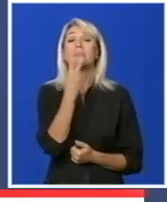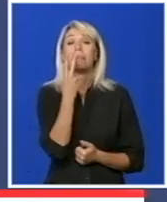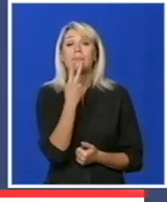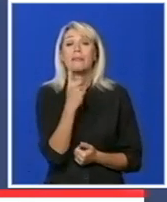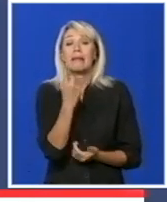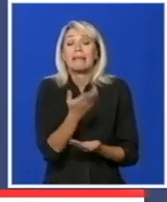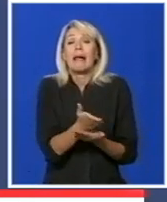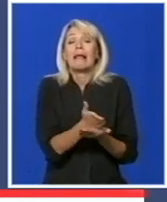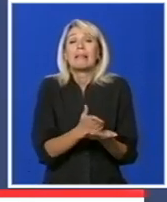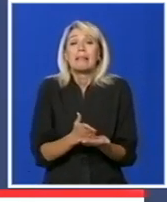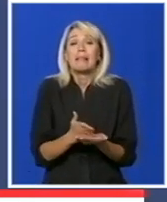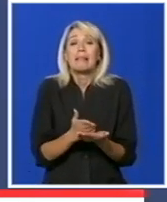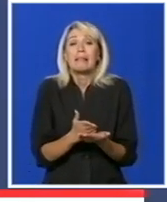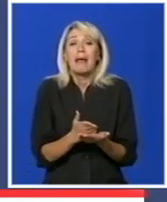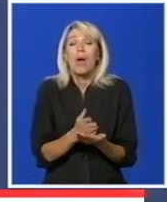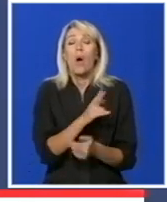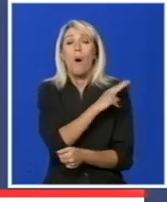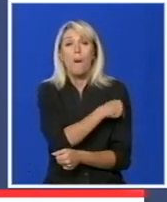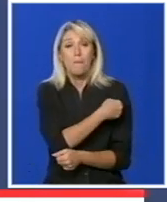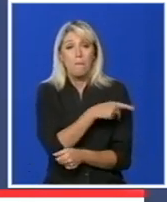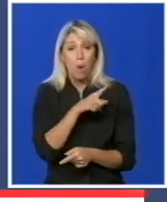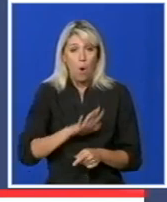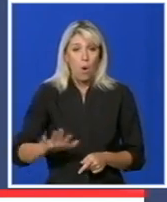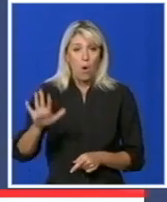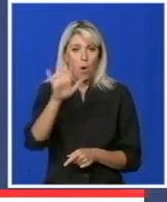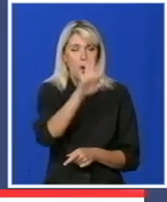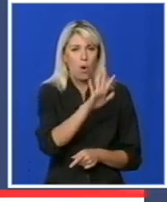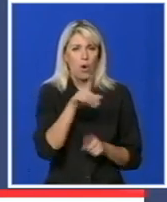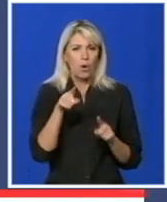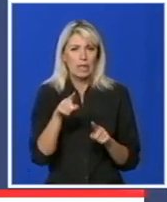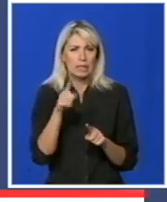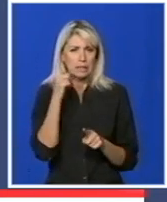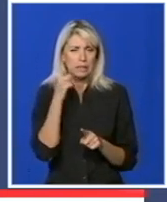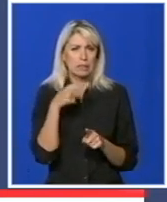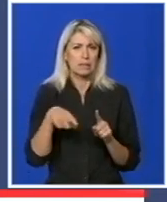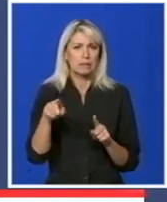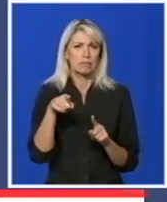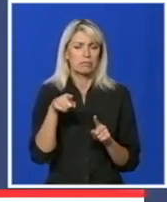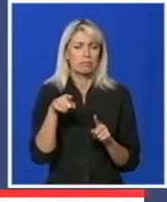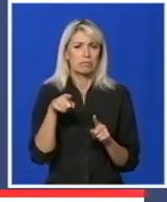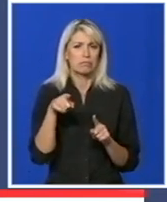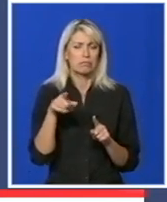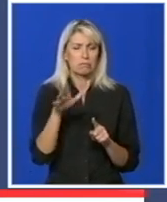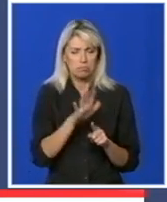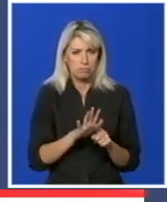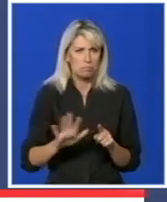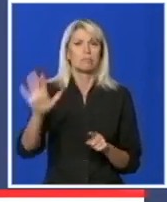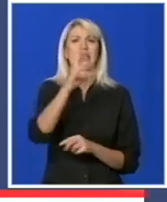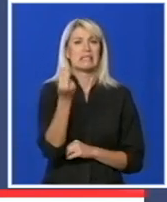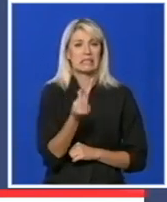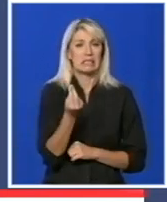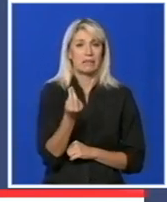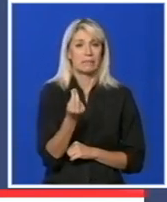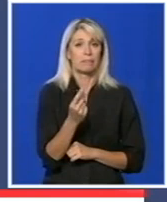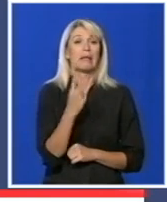deo opštih bolnica koji su u regionima, odnosno na teritoriji centralne Srbije, su